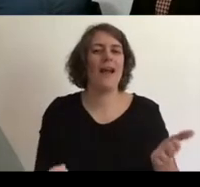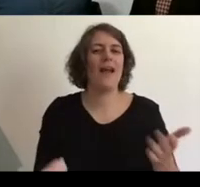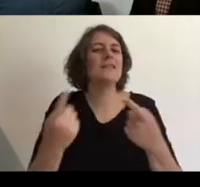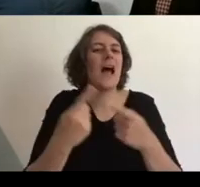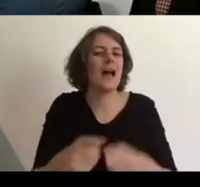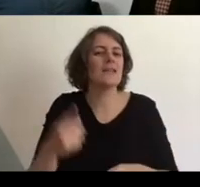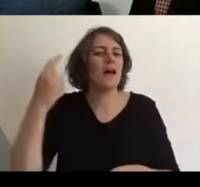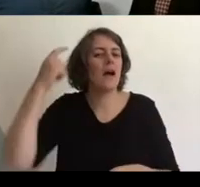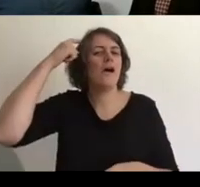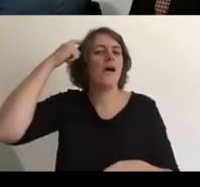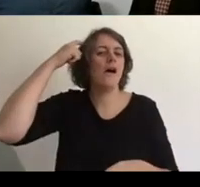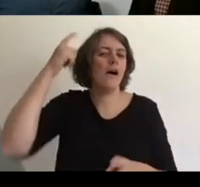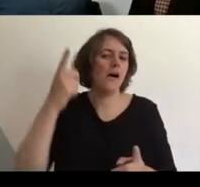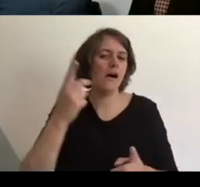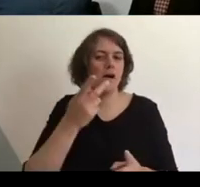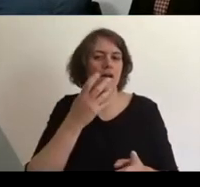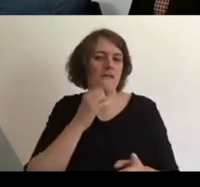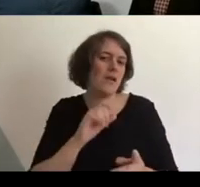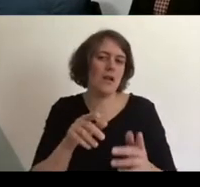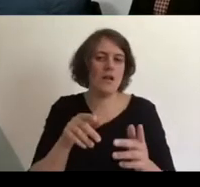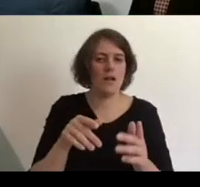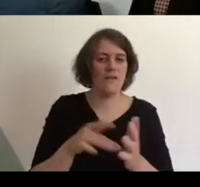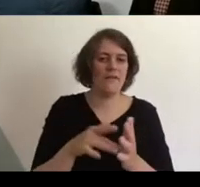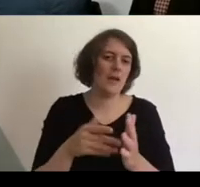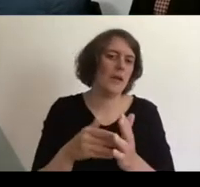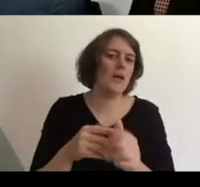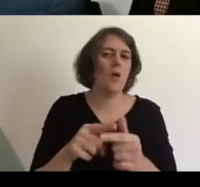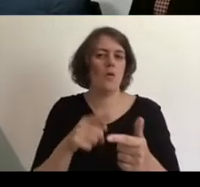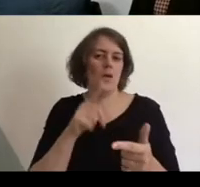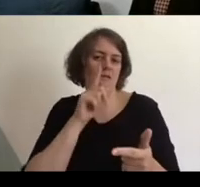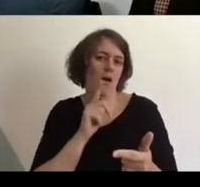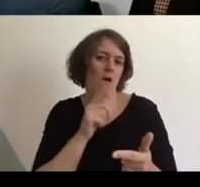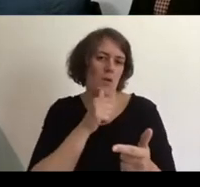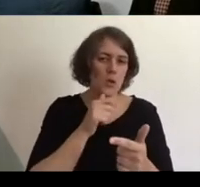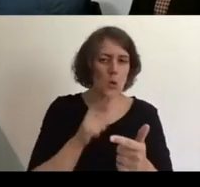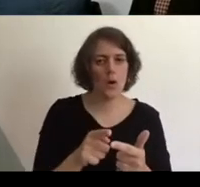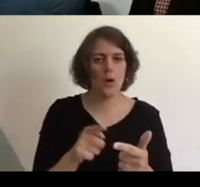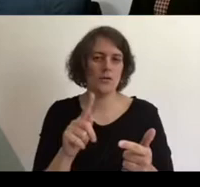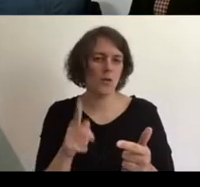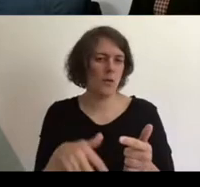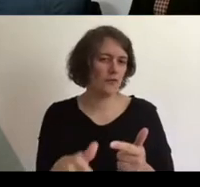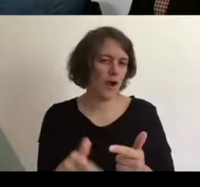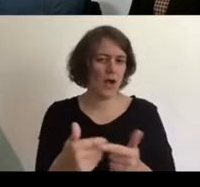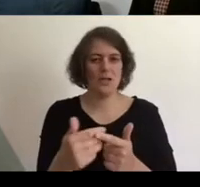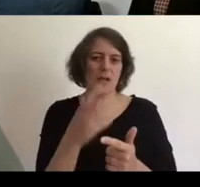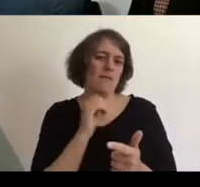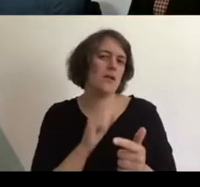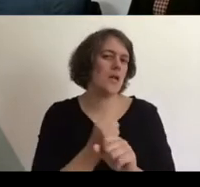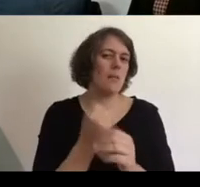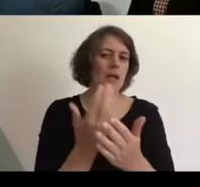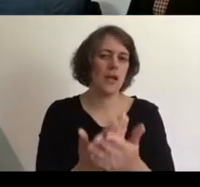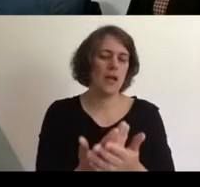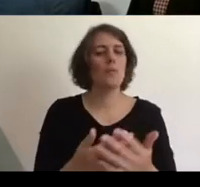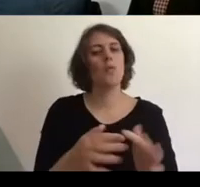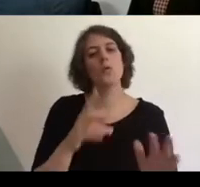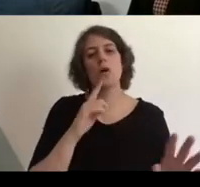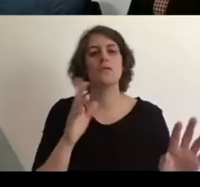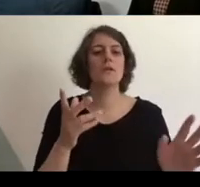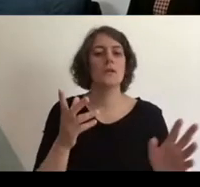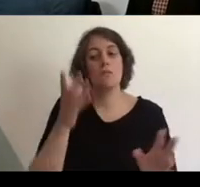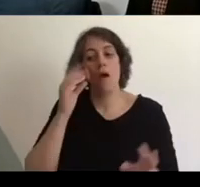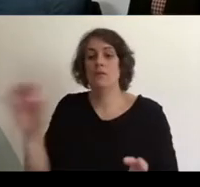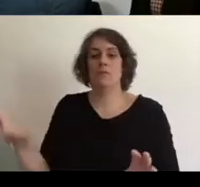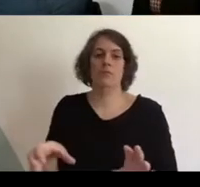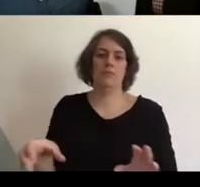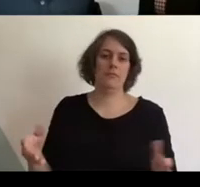im Hinterkopf der Grund ist, warum genau diese junge Frau eben nicht angenommen wird, sondern anstelle dessen eben ein Mann